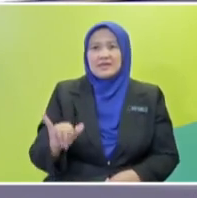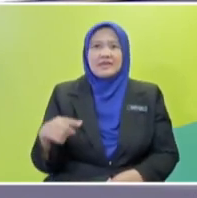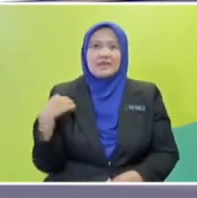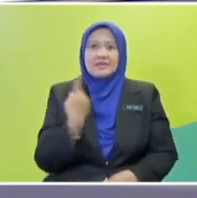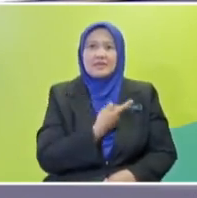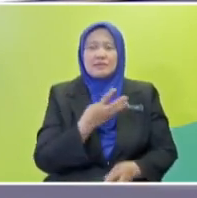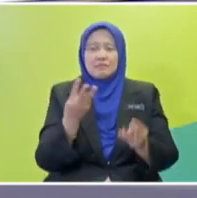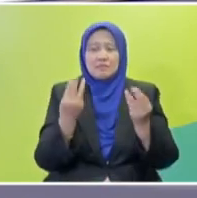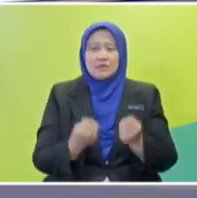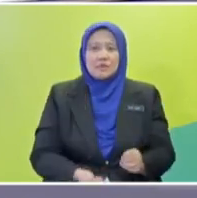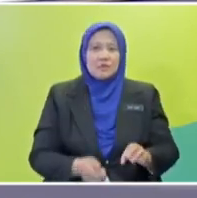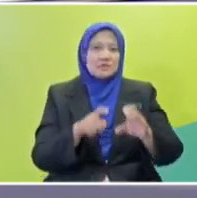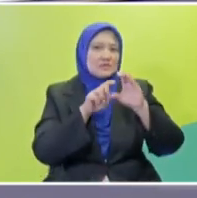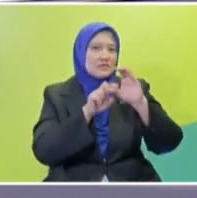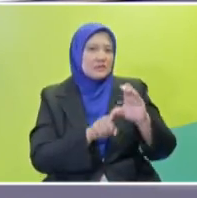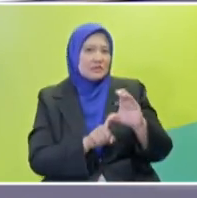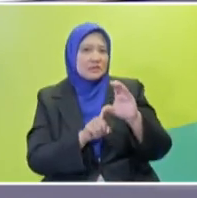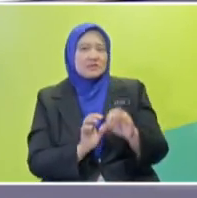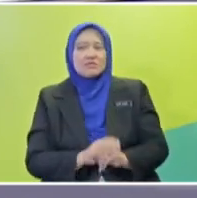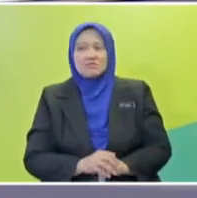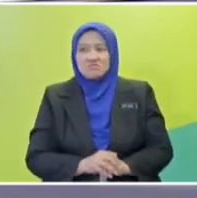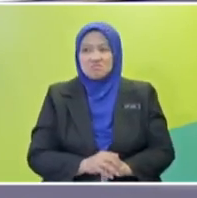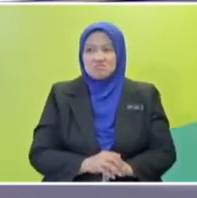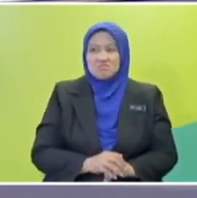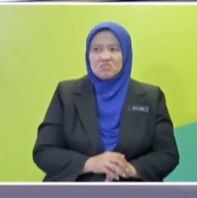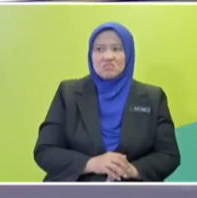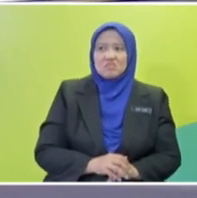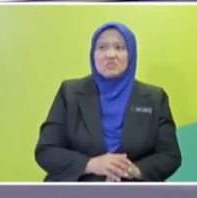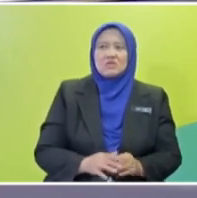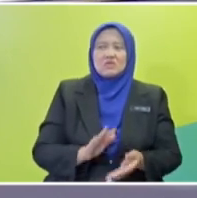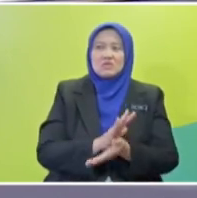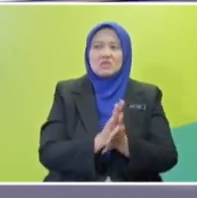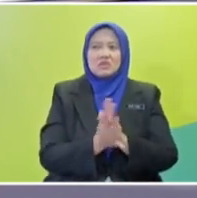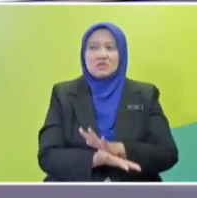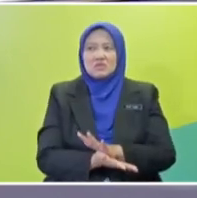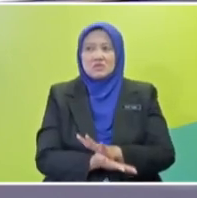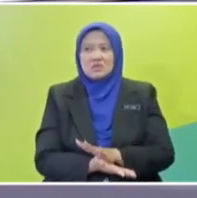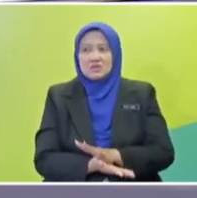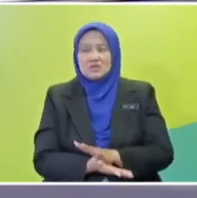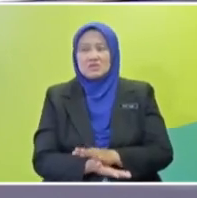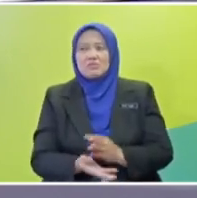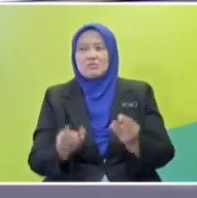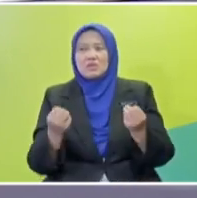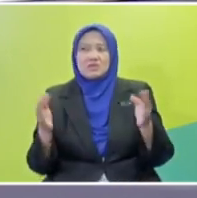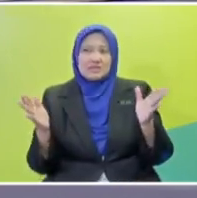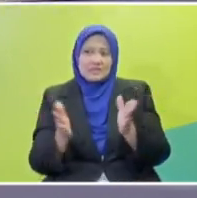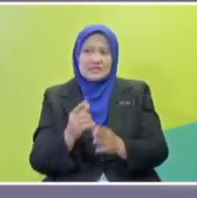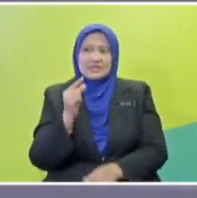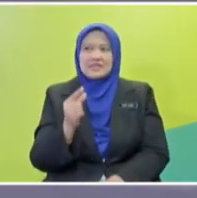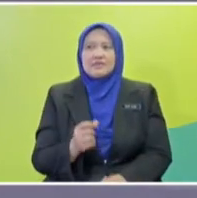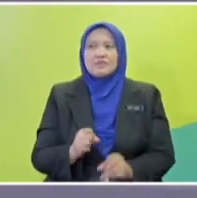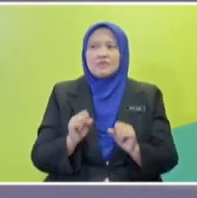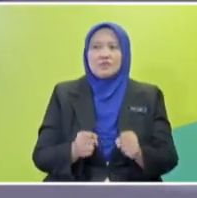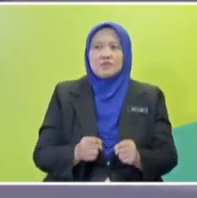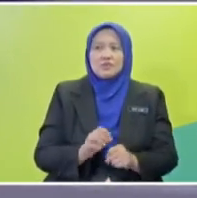15 cm itu sebesar penggaris kecil jadi kecilkan sedikit boleh tak